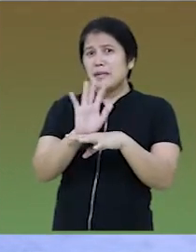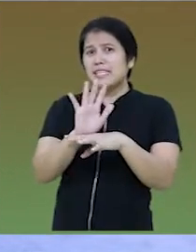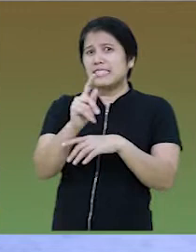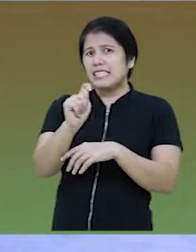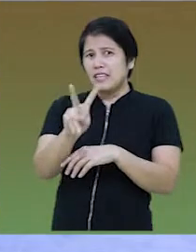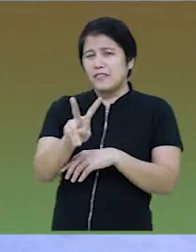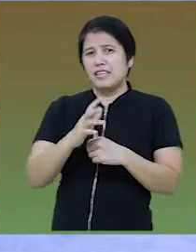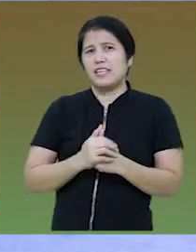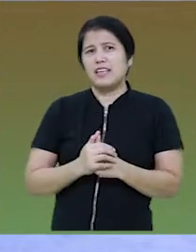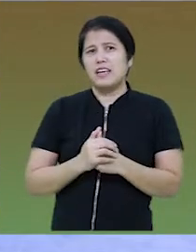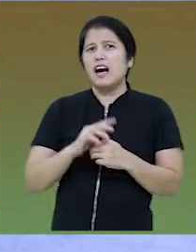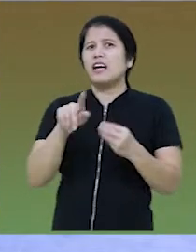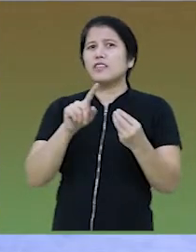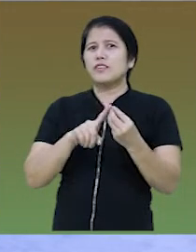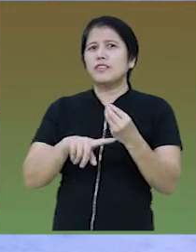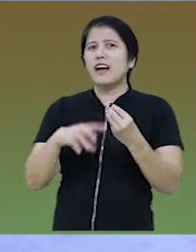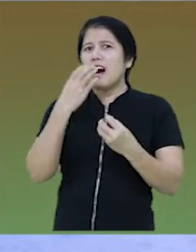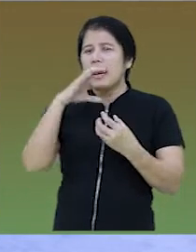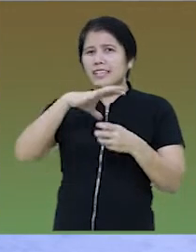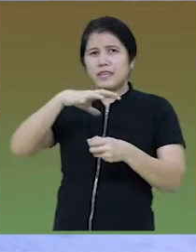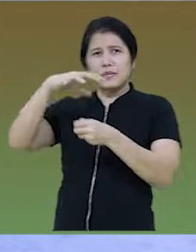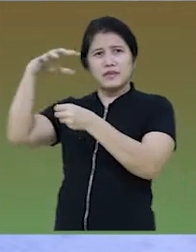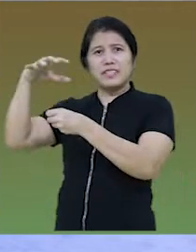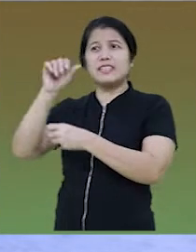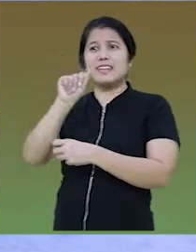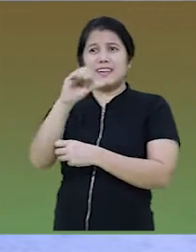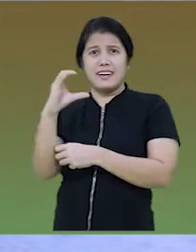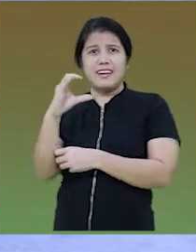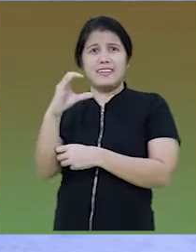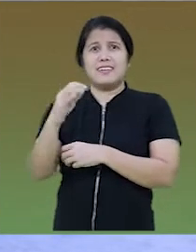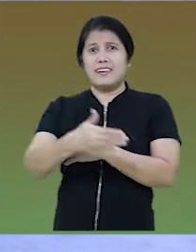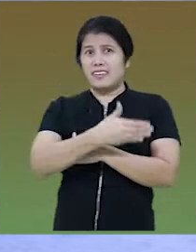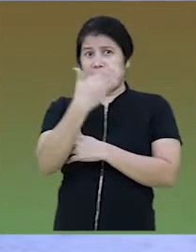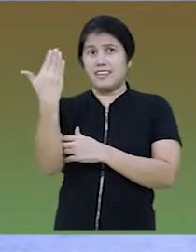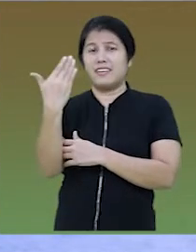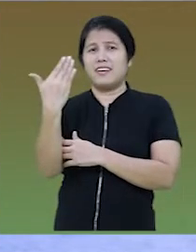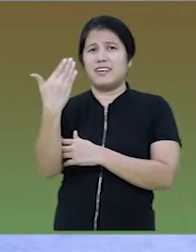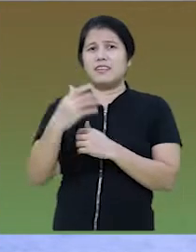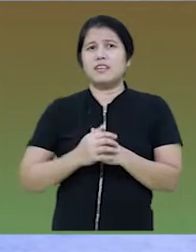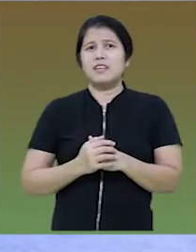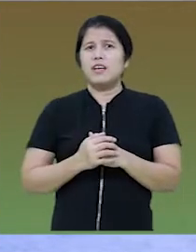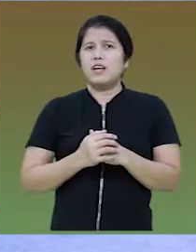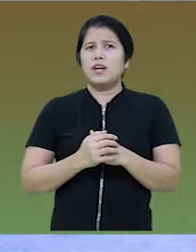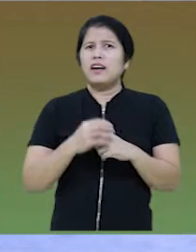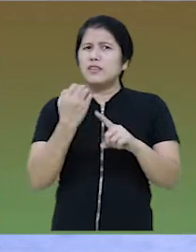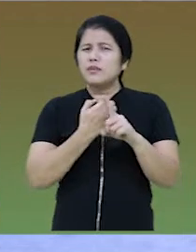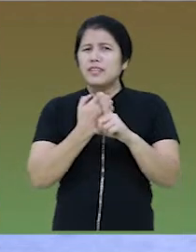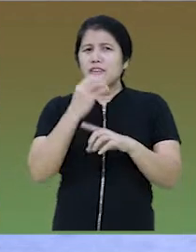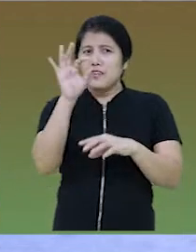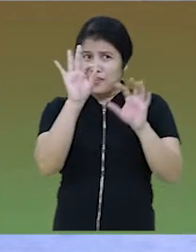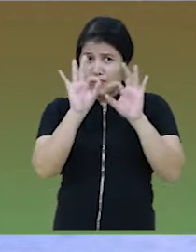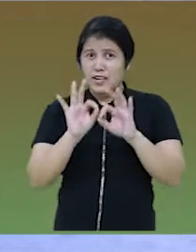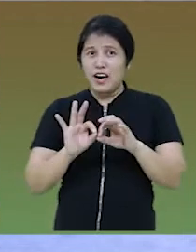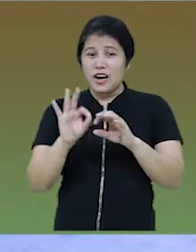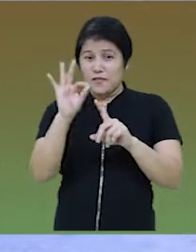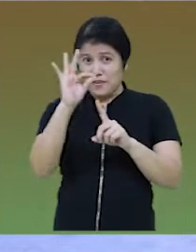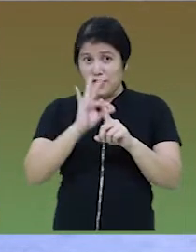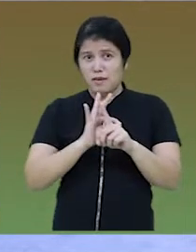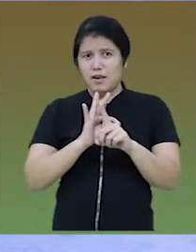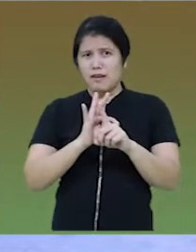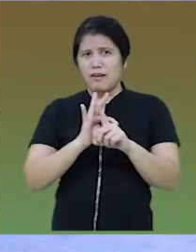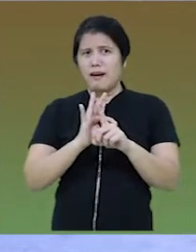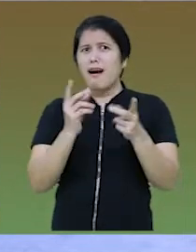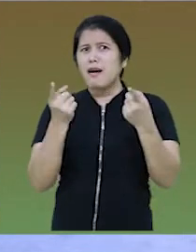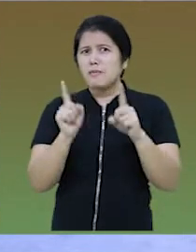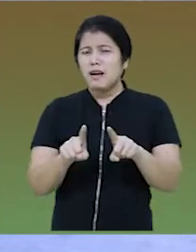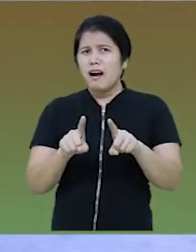sa TV tungkol sa Hot Air Balloon Festival sa Clark, Angeles City, Pampanga. Tuwing Pebrero daw ito ginaganap.